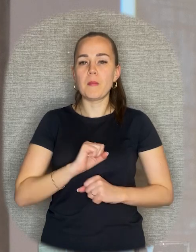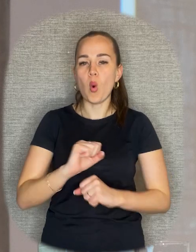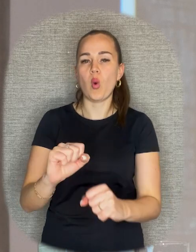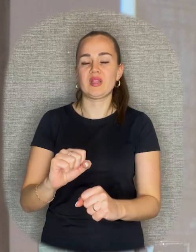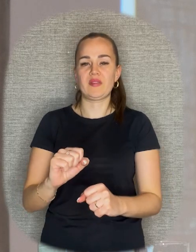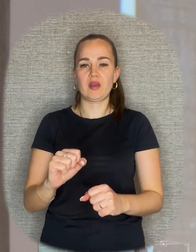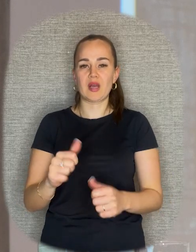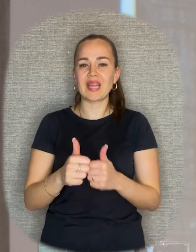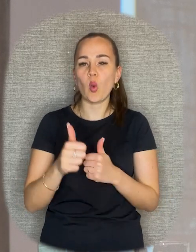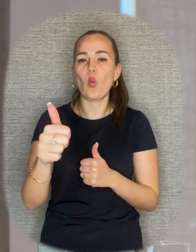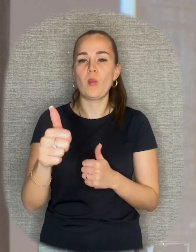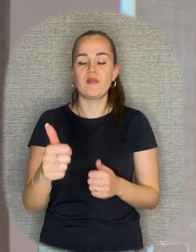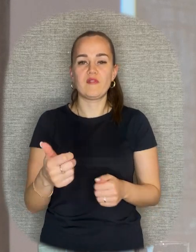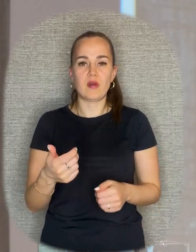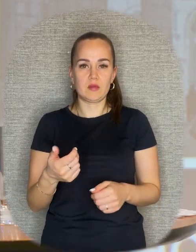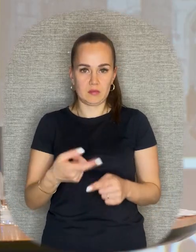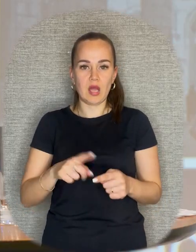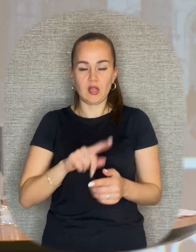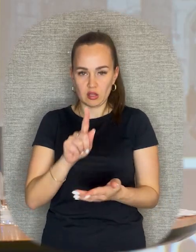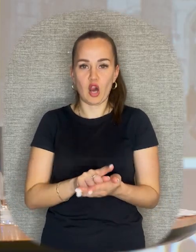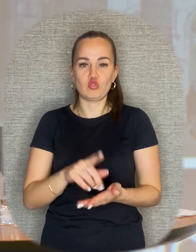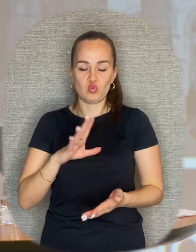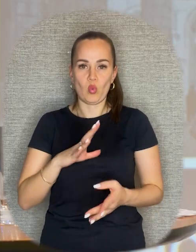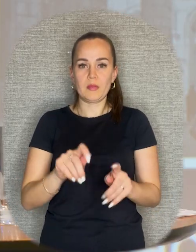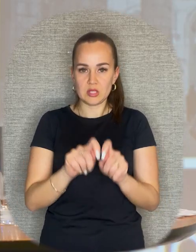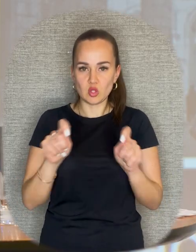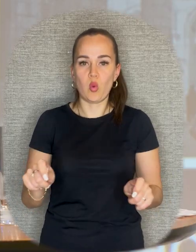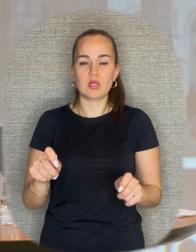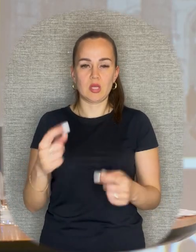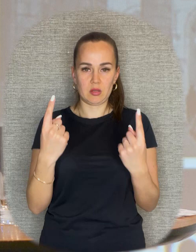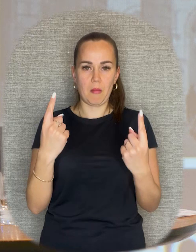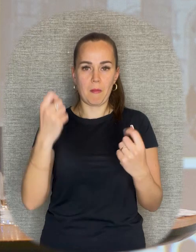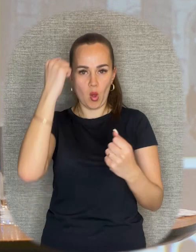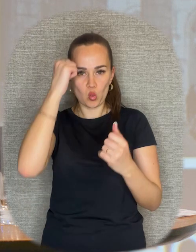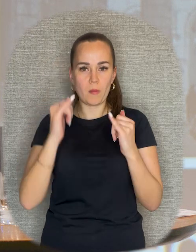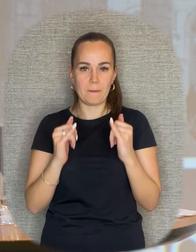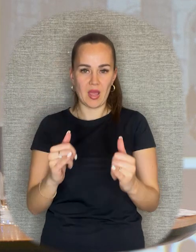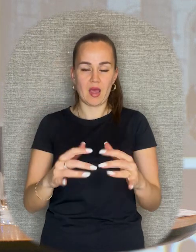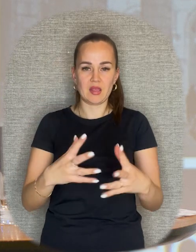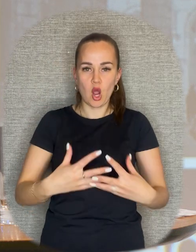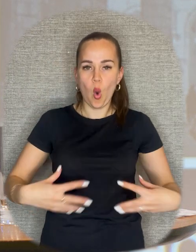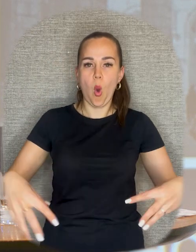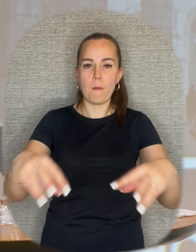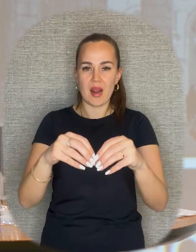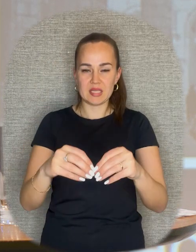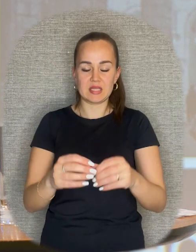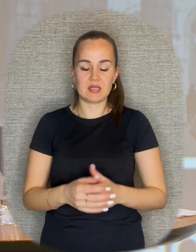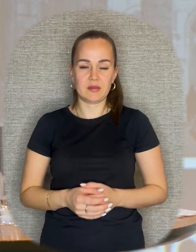сейчас с вами коснемся только вскользь тема подвига тема триумфа должны были найти